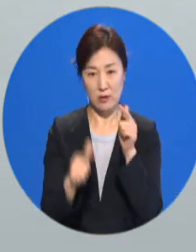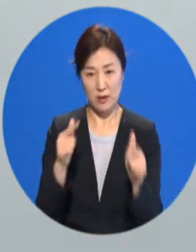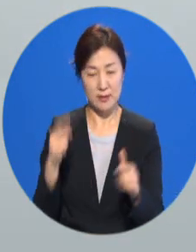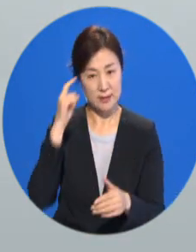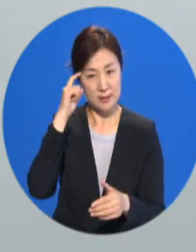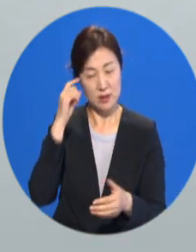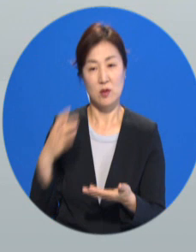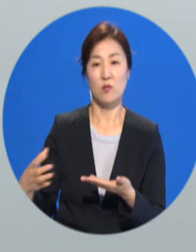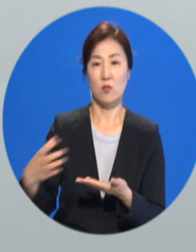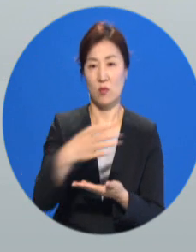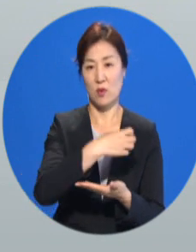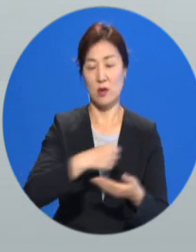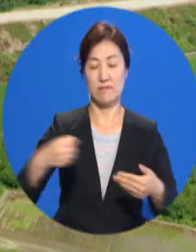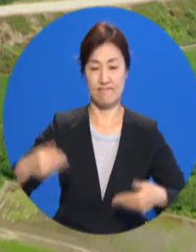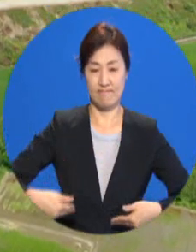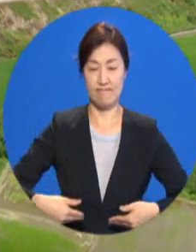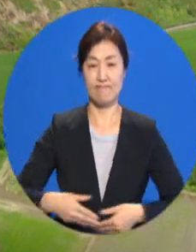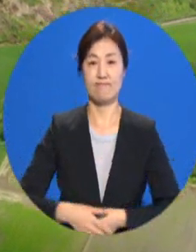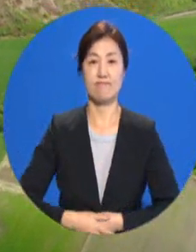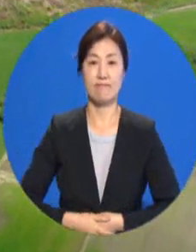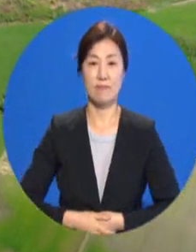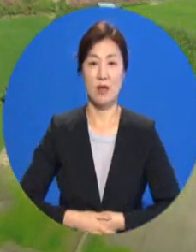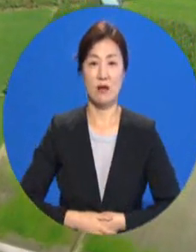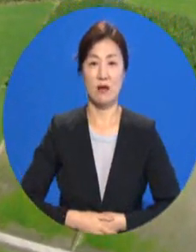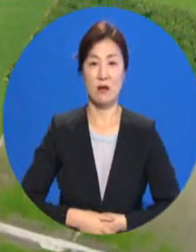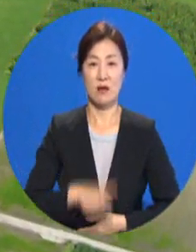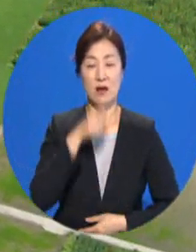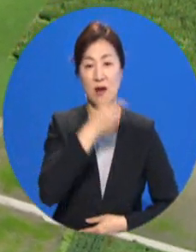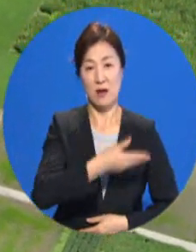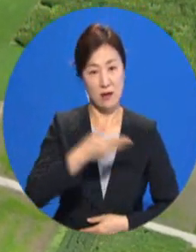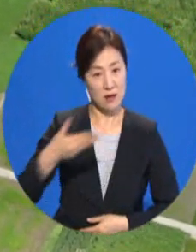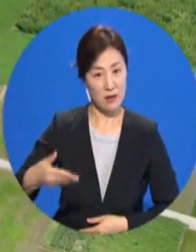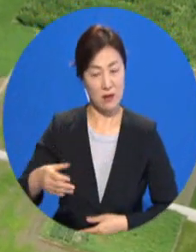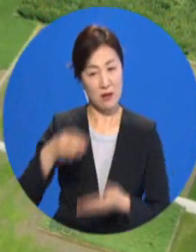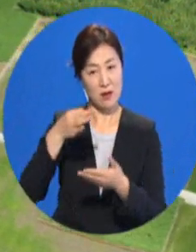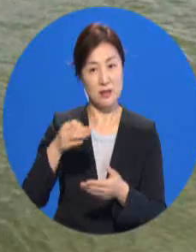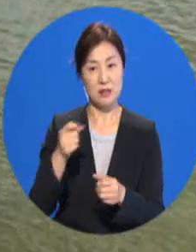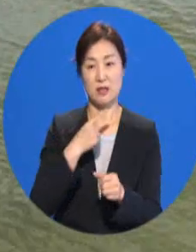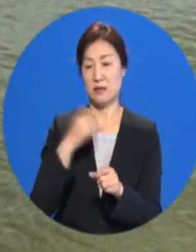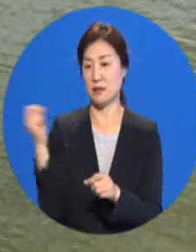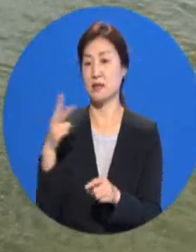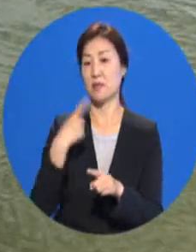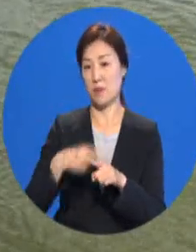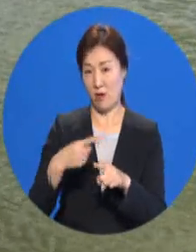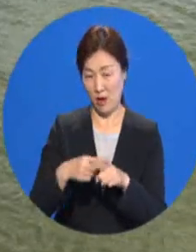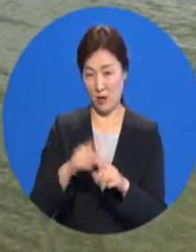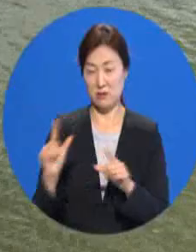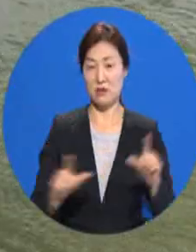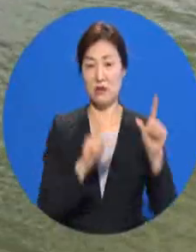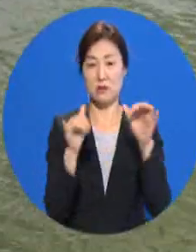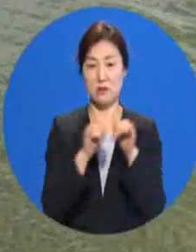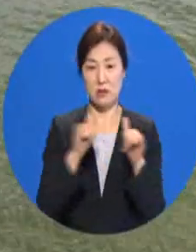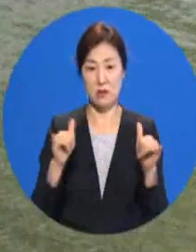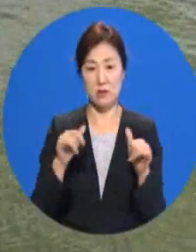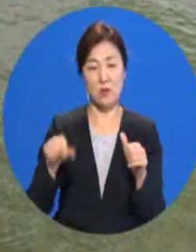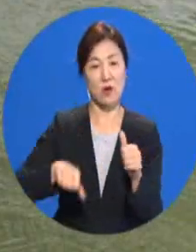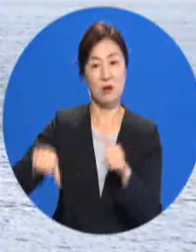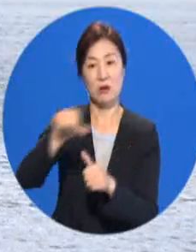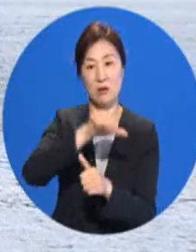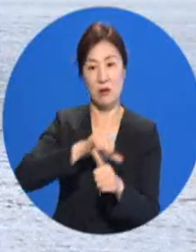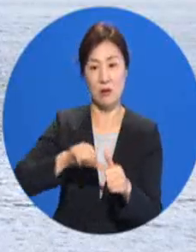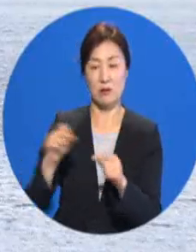과정에 필요한 이유입니다. 섬진강의 가치를 재평가하고 주민들의 삶의 질 개선을 위해 시행되는 강마을